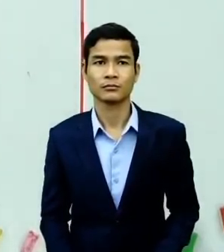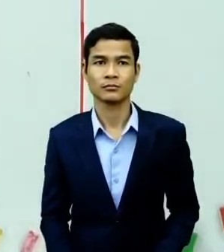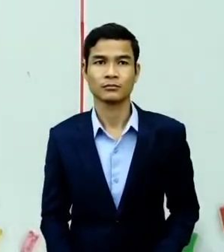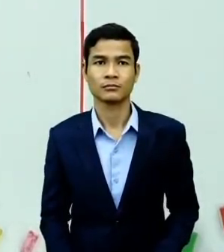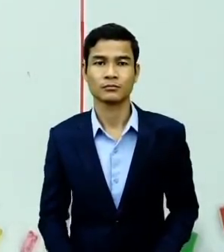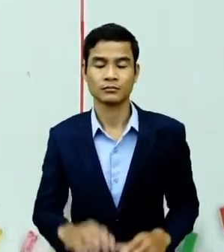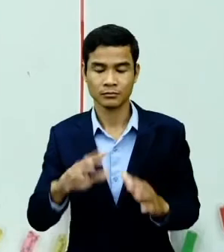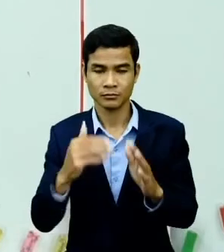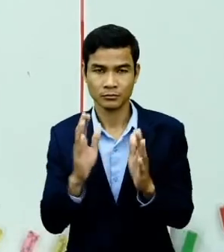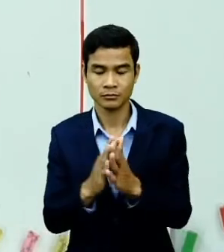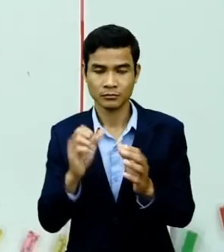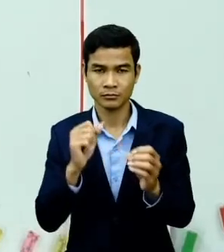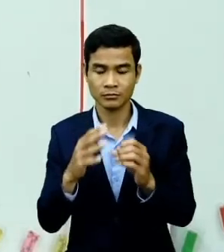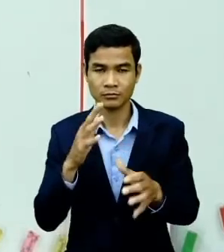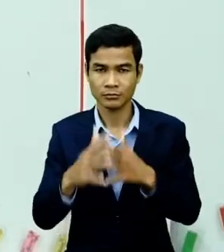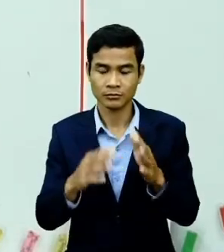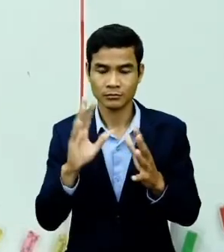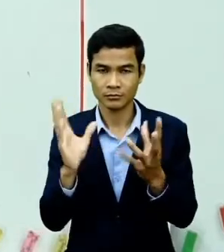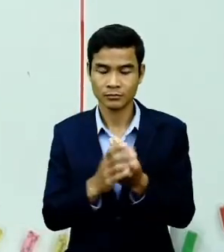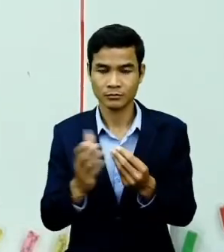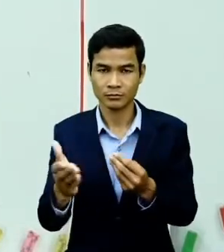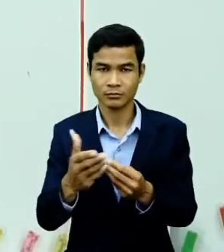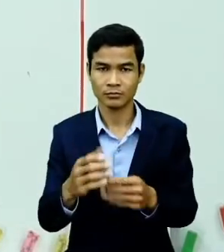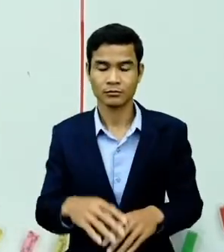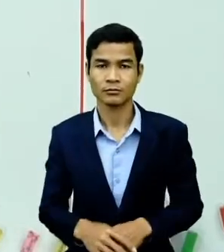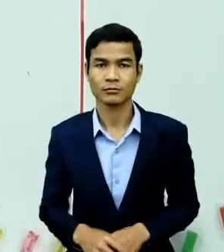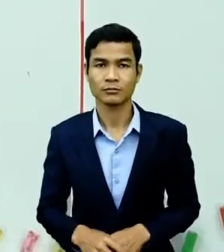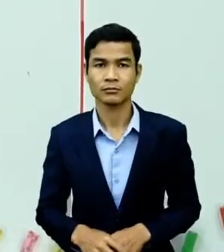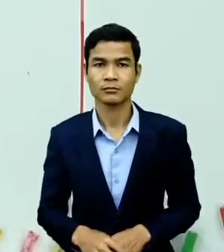ចាអកូនកូនចាប់ផ្ដើមអានទាំងអស់គ្នា